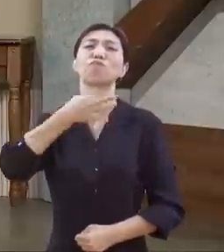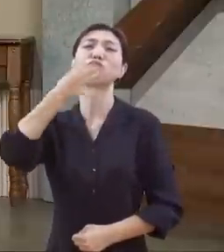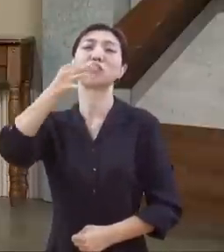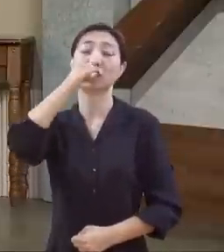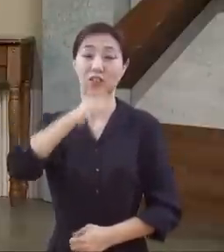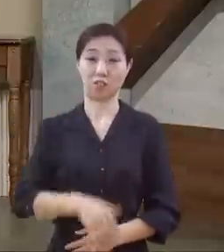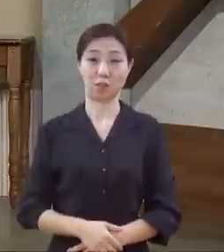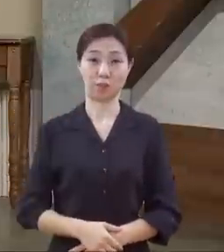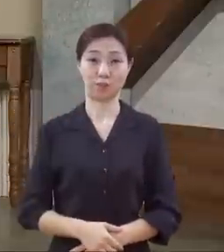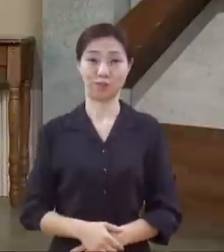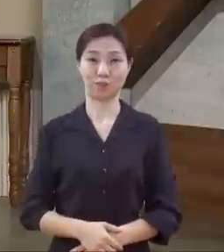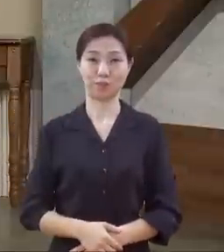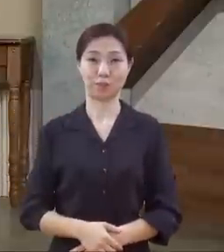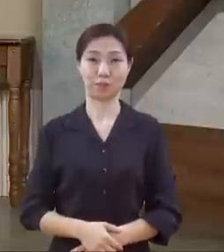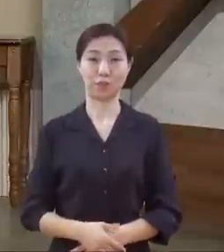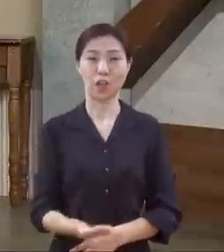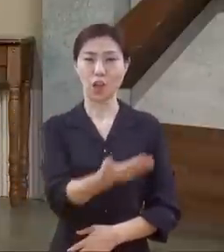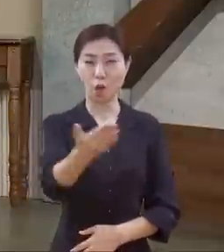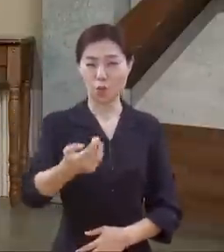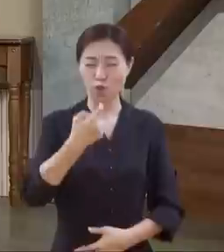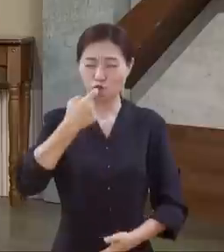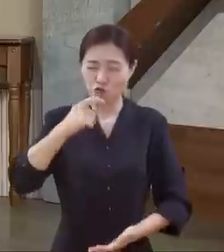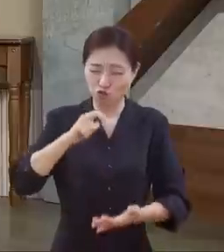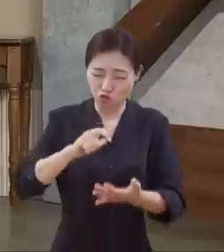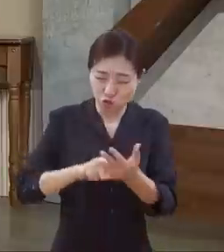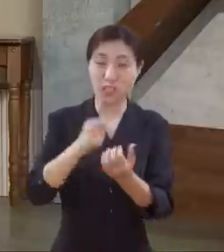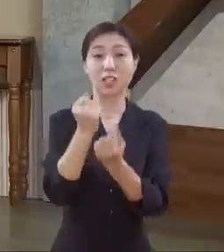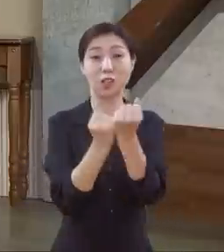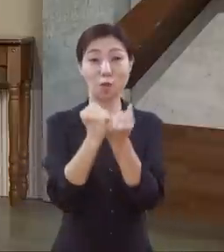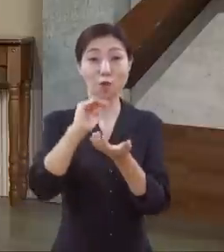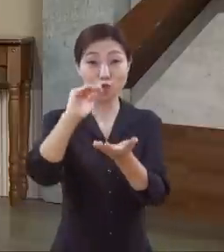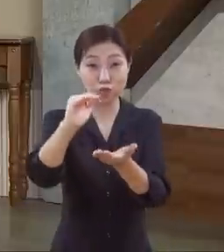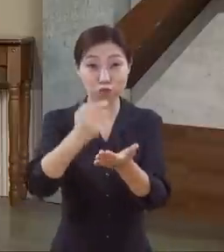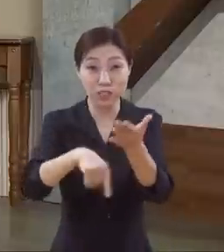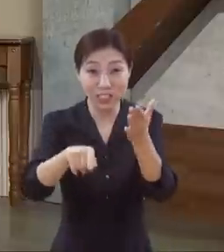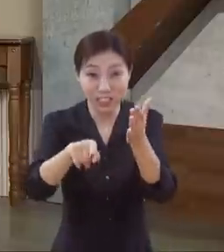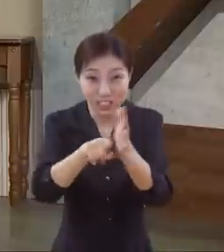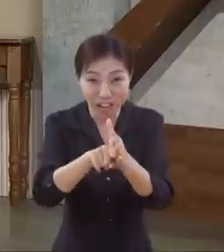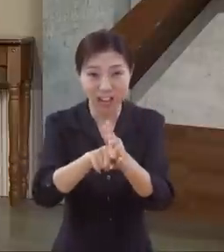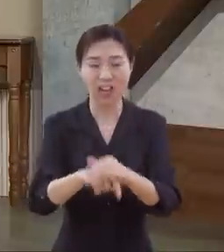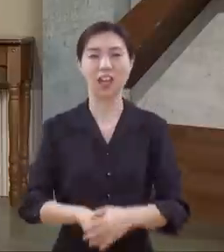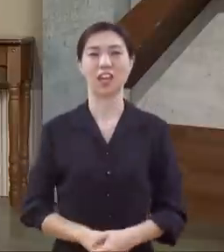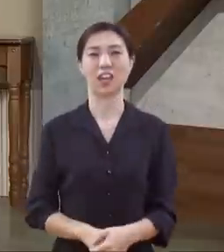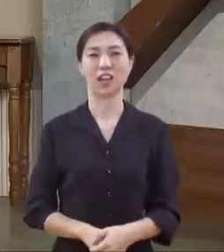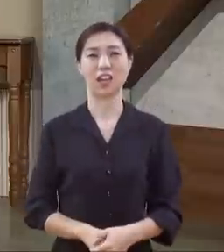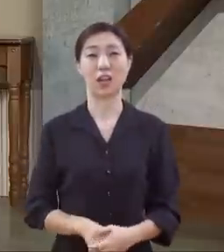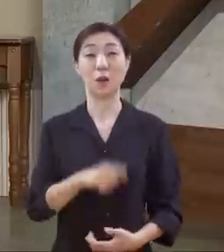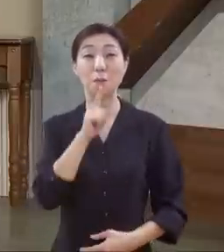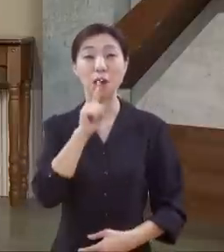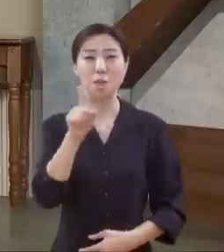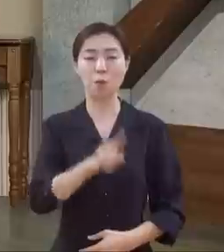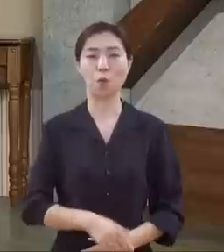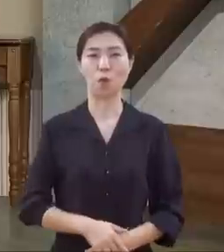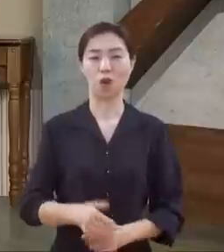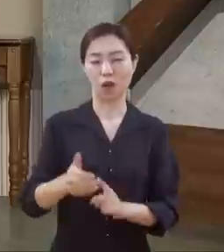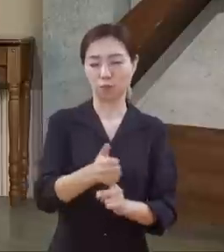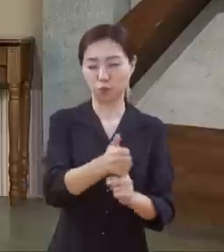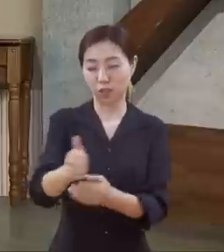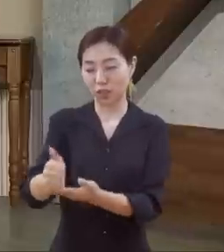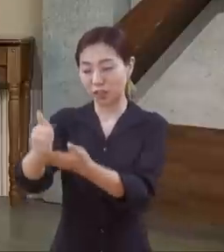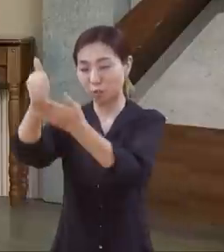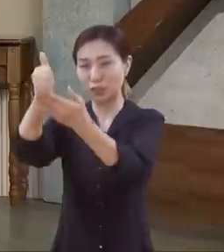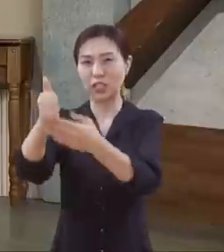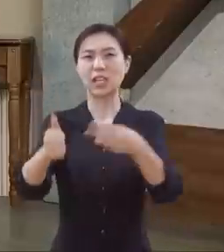신도분들한테 쉽게 설명하기 위해서 부처님은 삼아승직업을 닦으셨습니다라고 했을